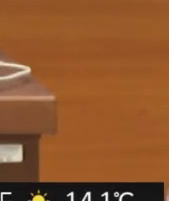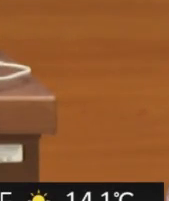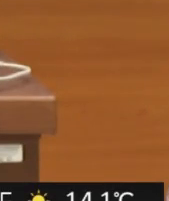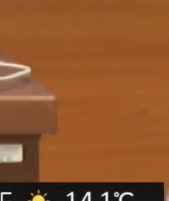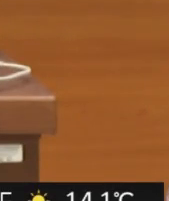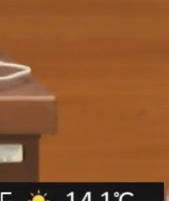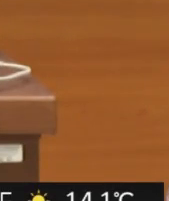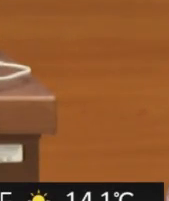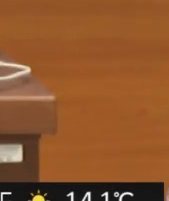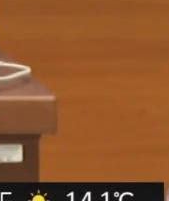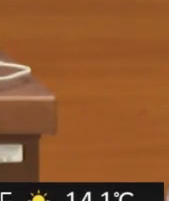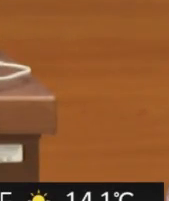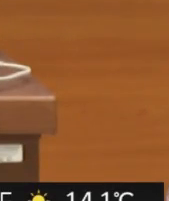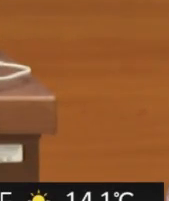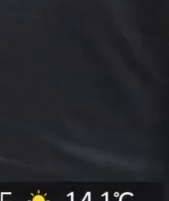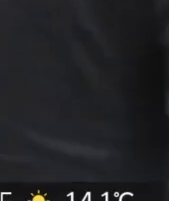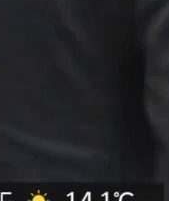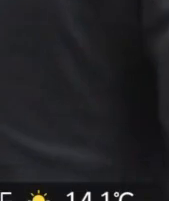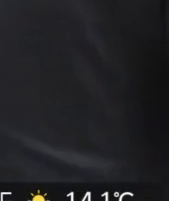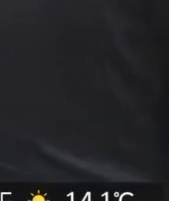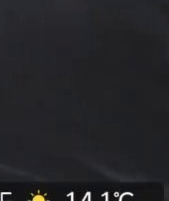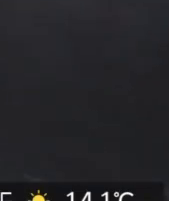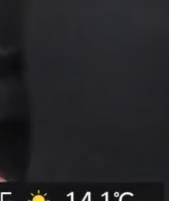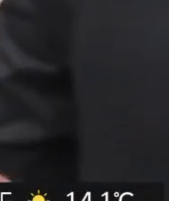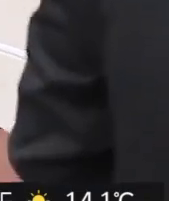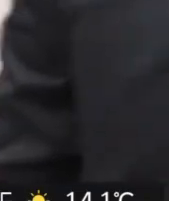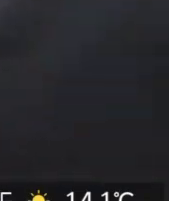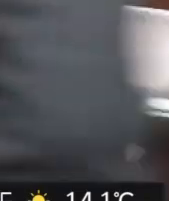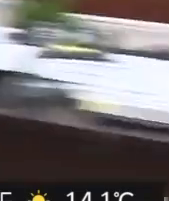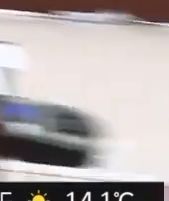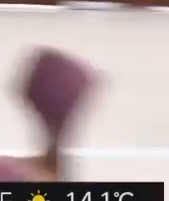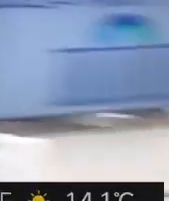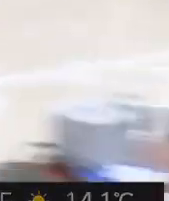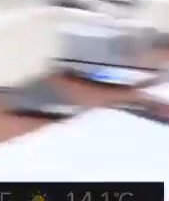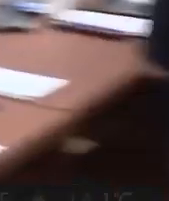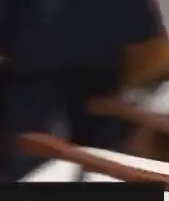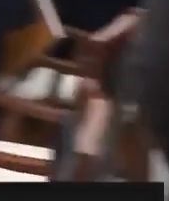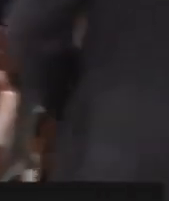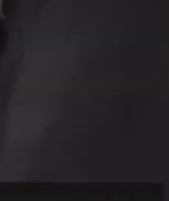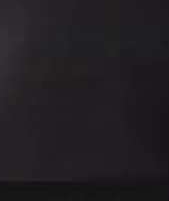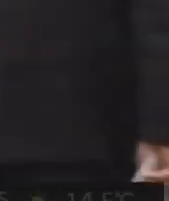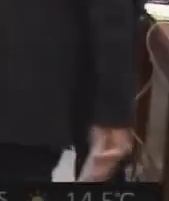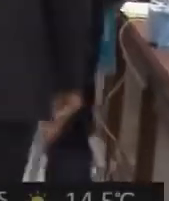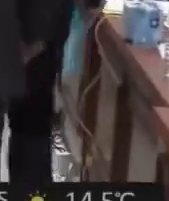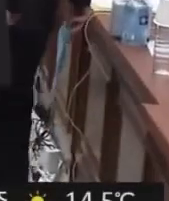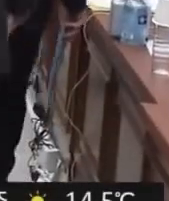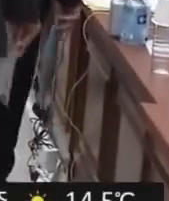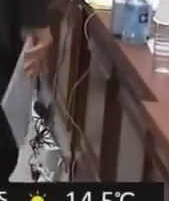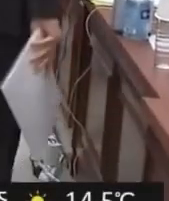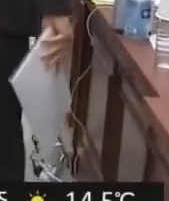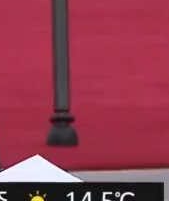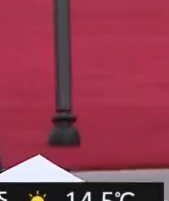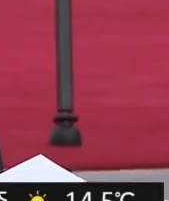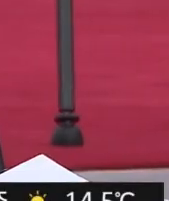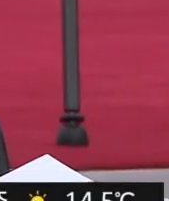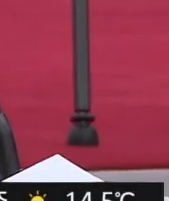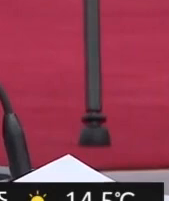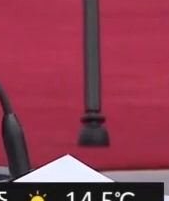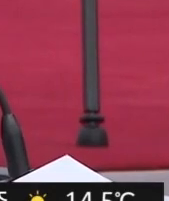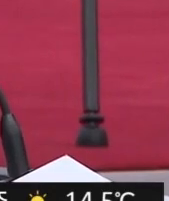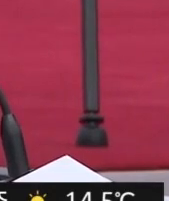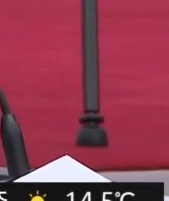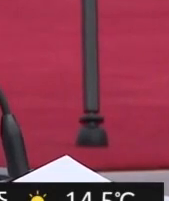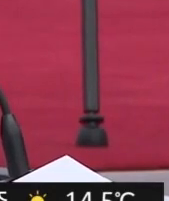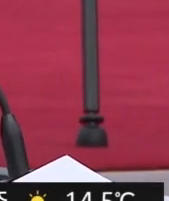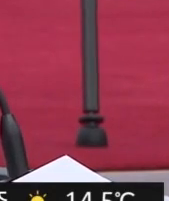앞으로 가져서 결단을 내리겠다. 위원장은 위원회를 대표합니다. 개인의